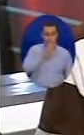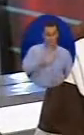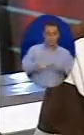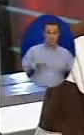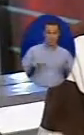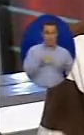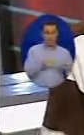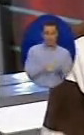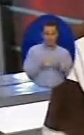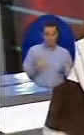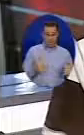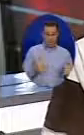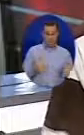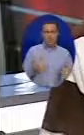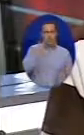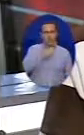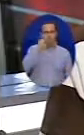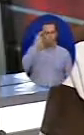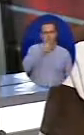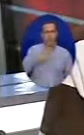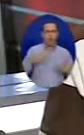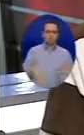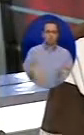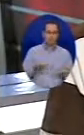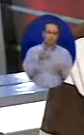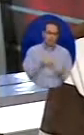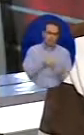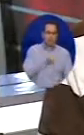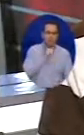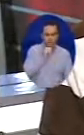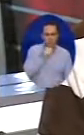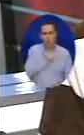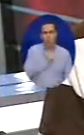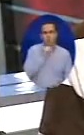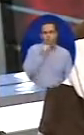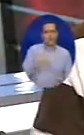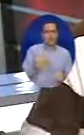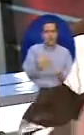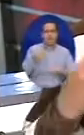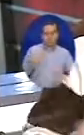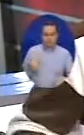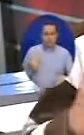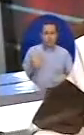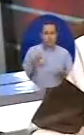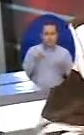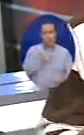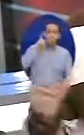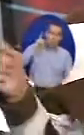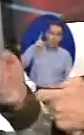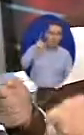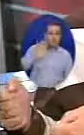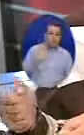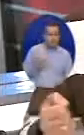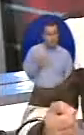הזה, בפרנויות שיש לו, חושב שהוא יפסיד את הבחירות. לכן הוא בוודאי לא רוצה להקדים את הבחירות, הוא מאיים כאילו, הוא